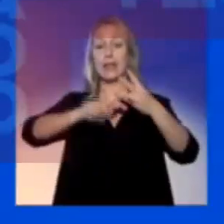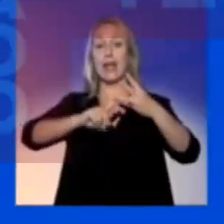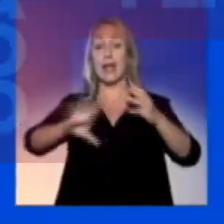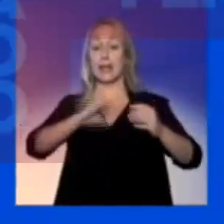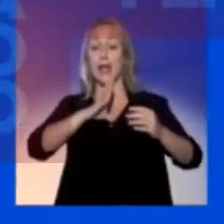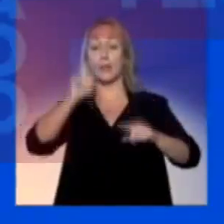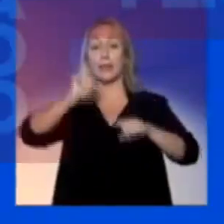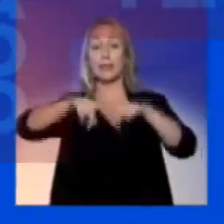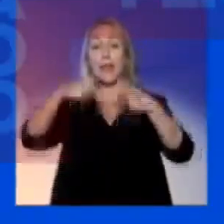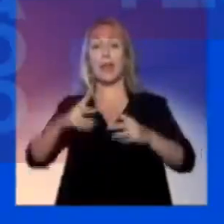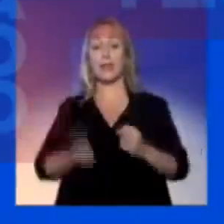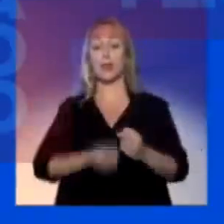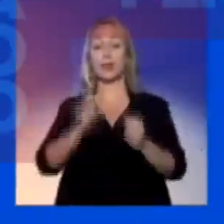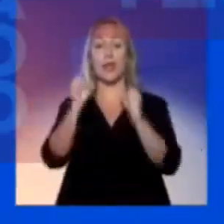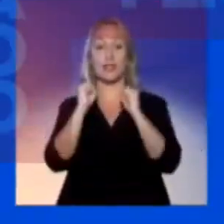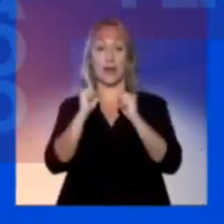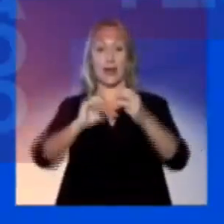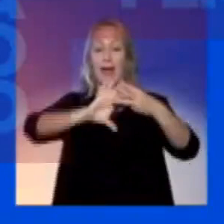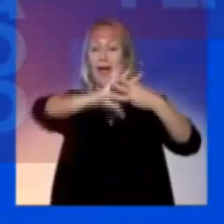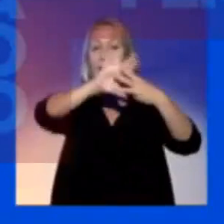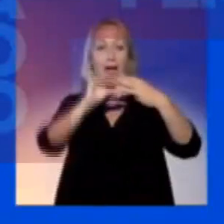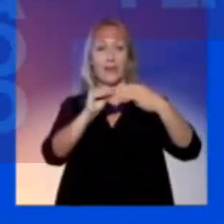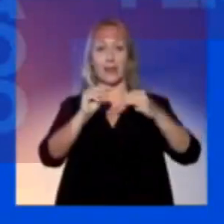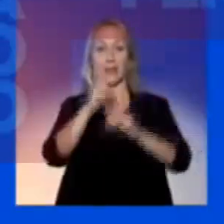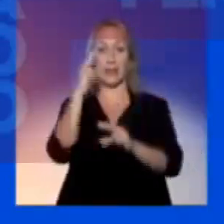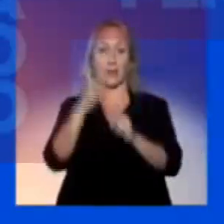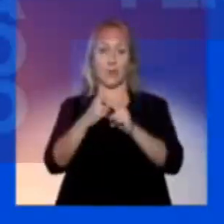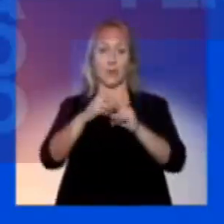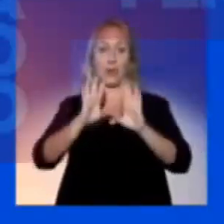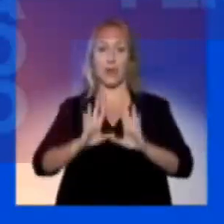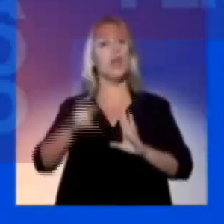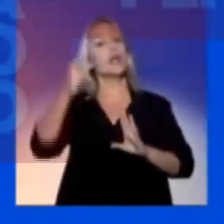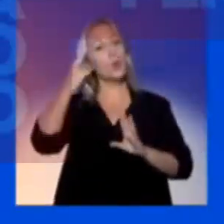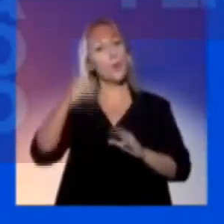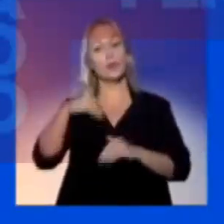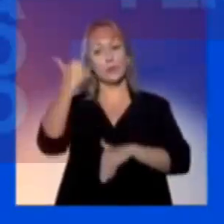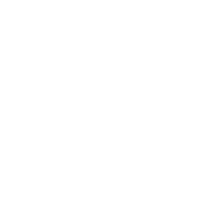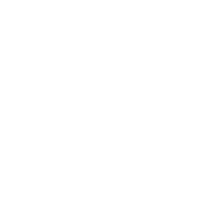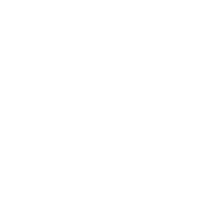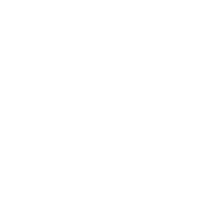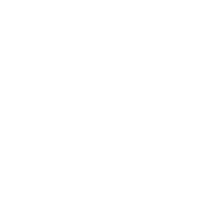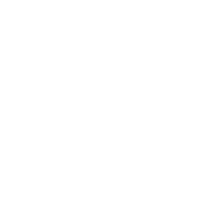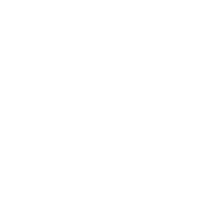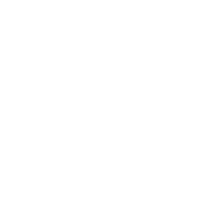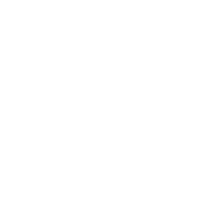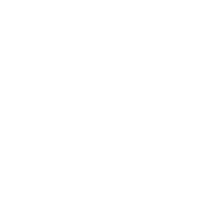ασφαλείς. Αυτές ήταν οι τρεις κεντρικές μας δεσμεύσεις. Και πιστεύω ότι κινούμαστε γρήγορα να υλοποιήσουμε και τις τρεις.